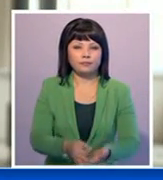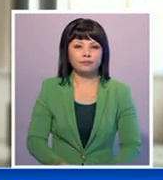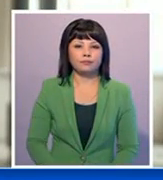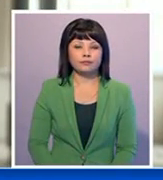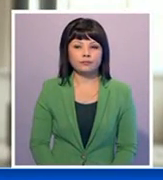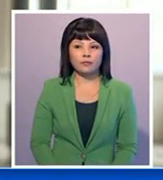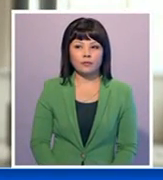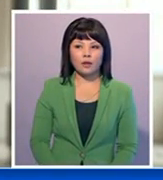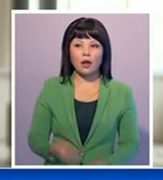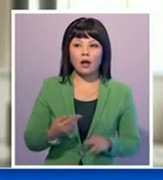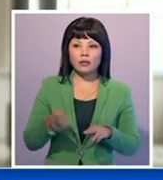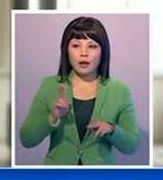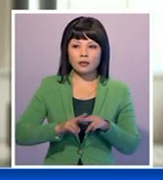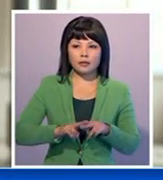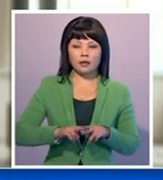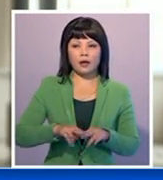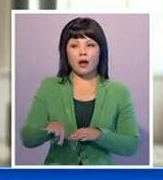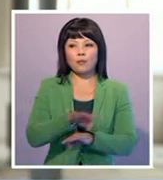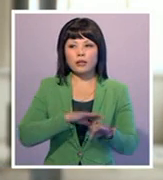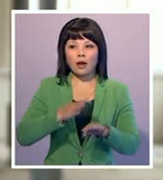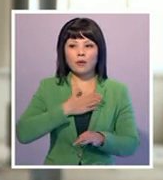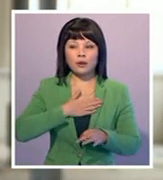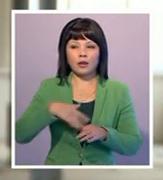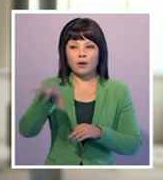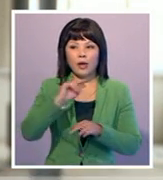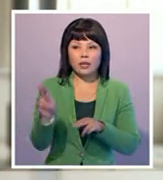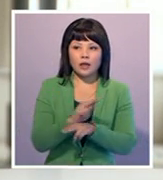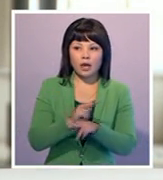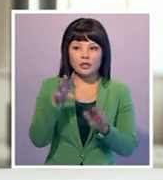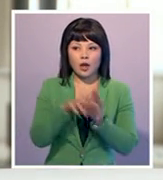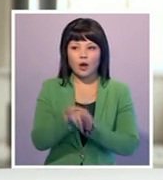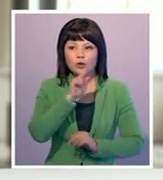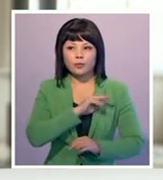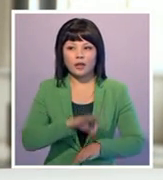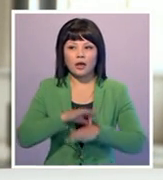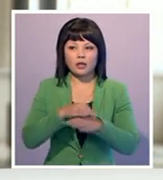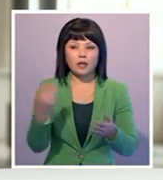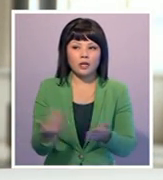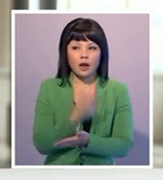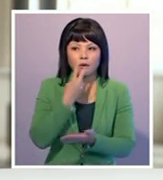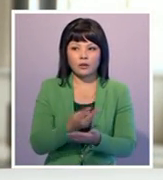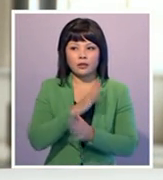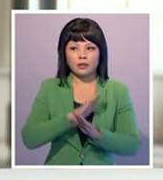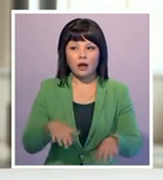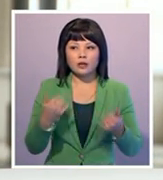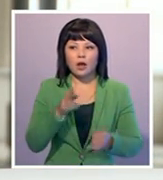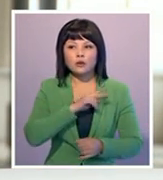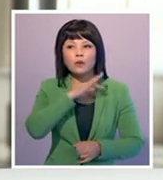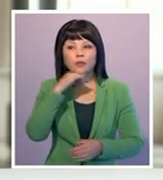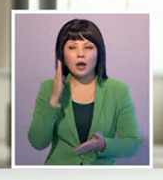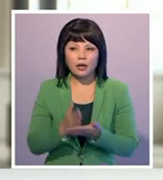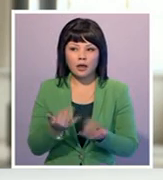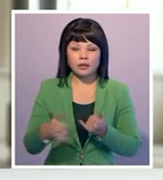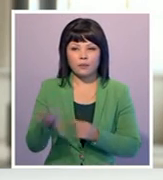сам проекта. Мен әлі ғимаратты жөндеудің жаңа жобасын көрген жоқпын. Бірақ жұмысы көп.